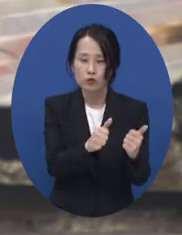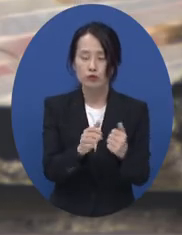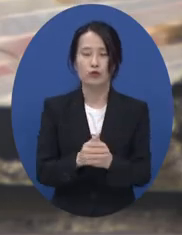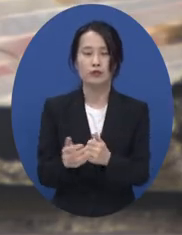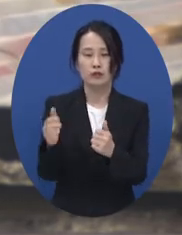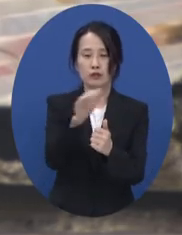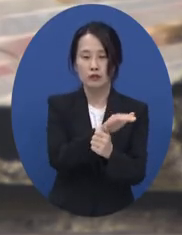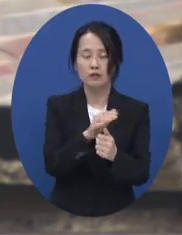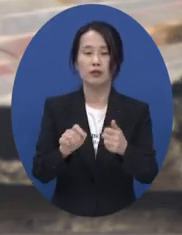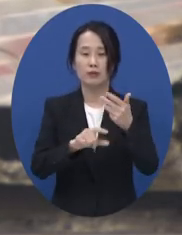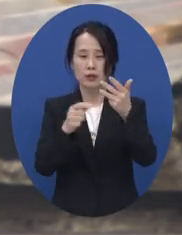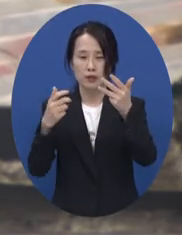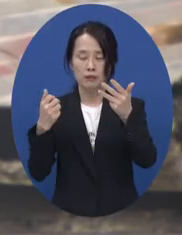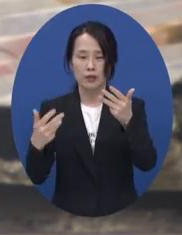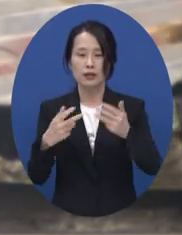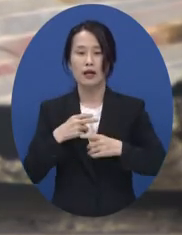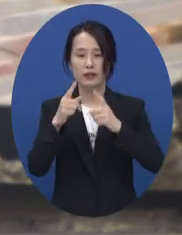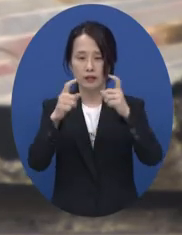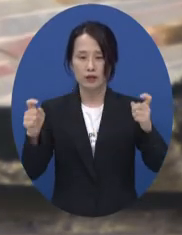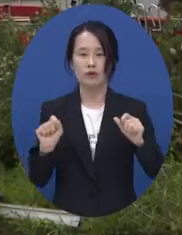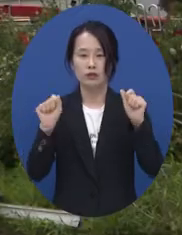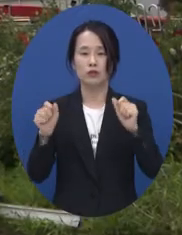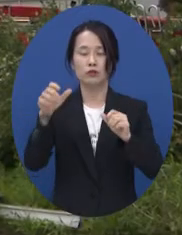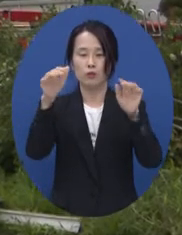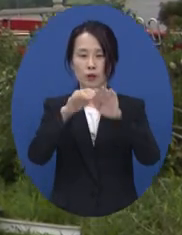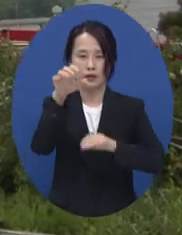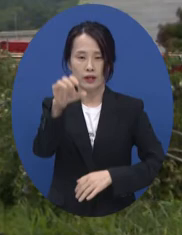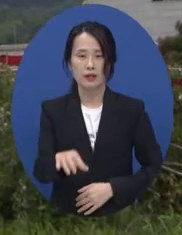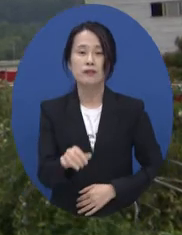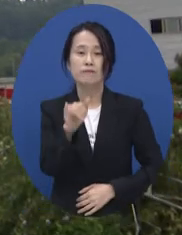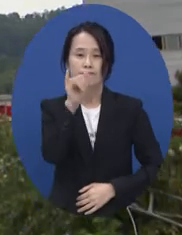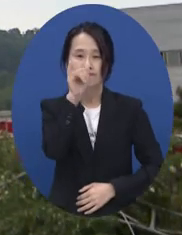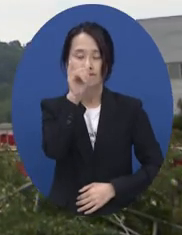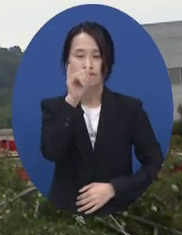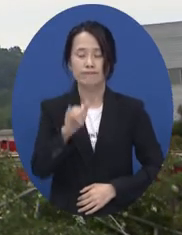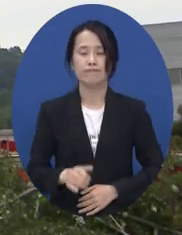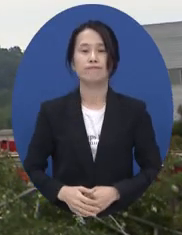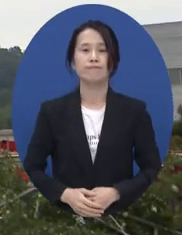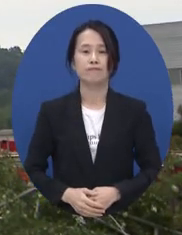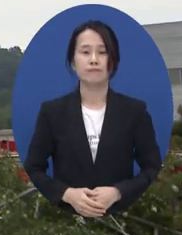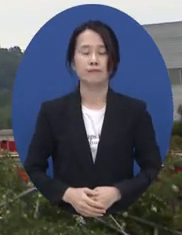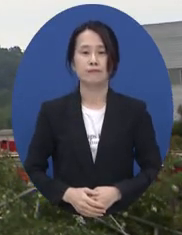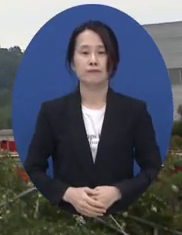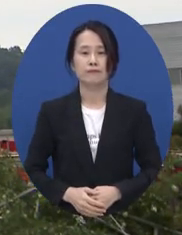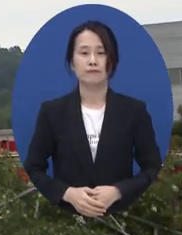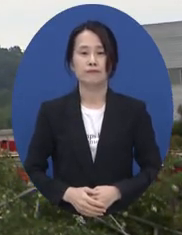연결식은 8일 안성시 체육관에서 진행됩니다. 경기 GTV 한선지입니다.